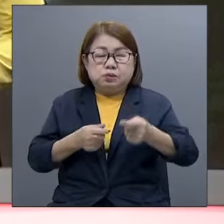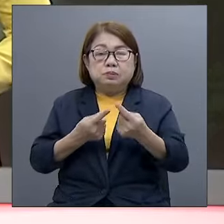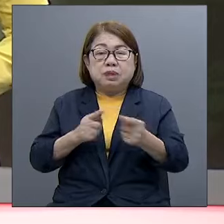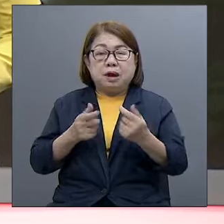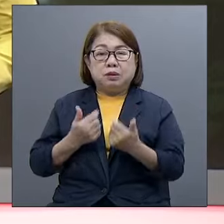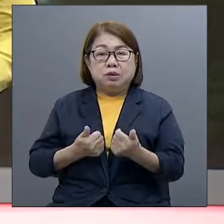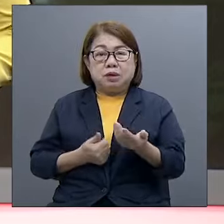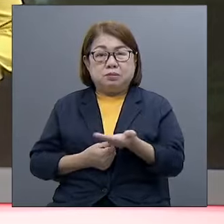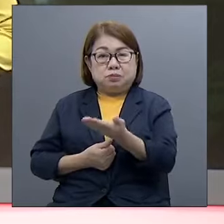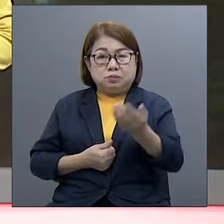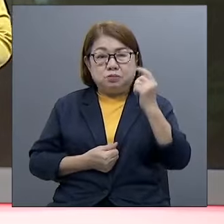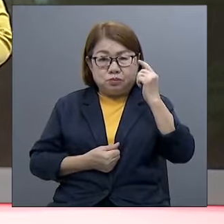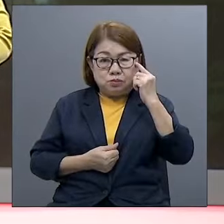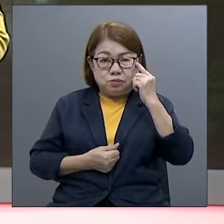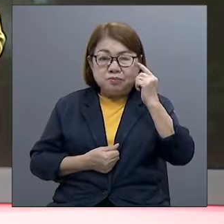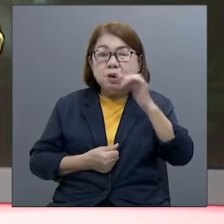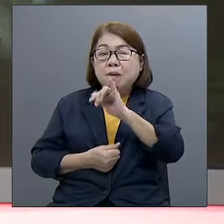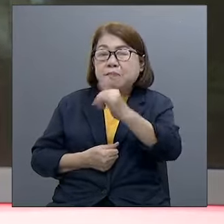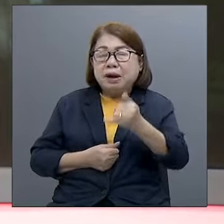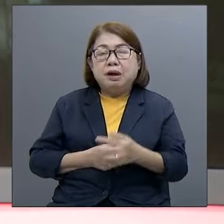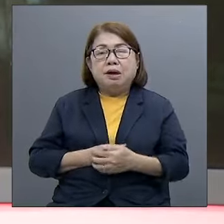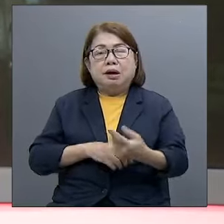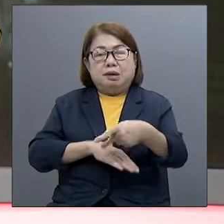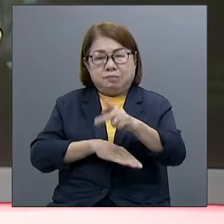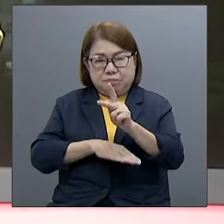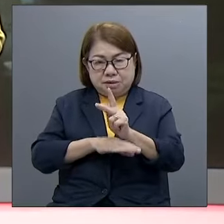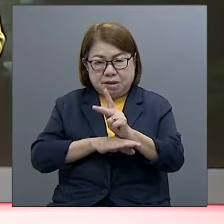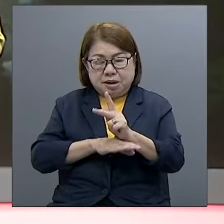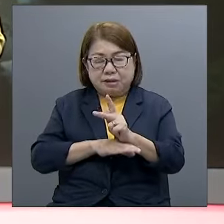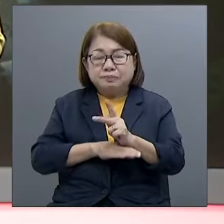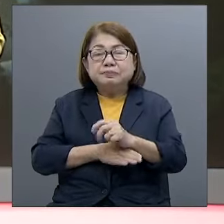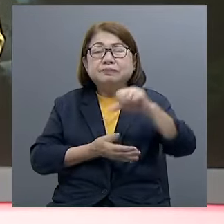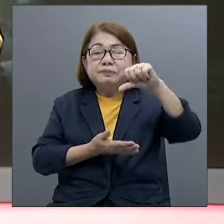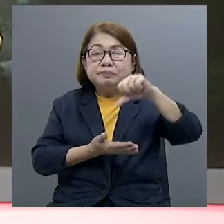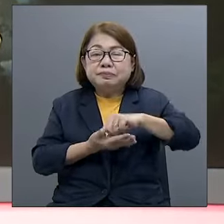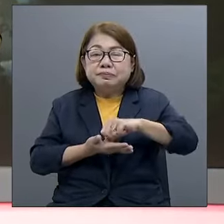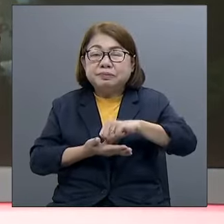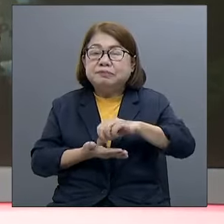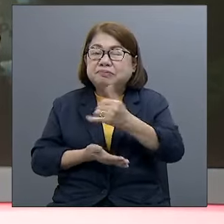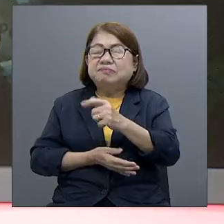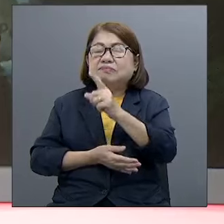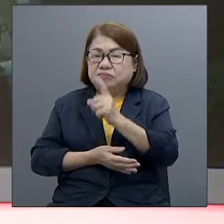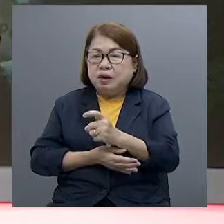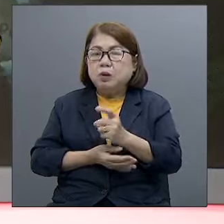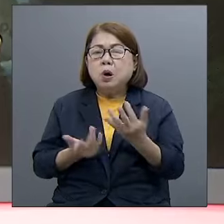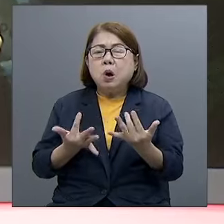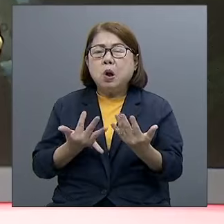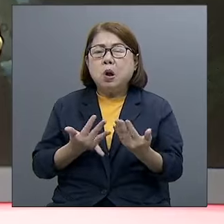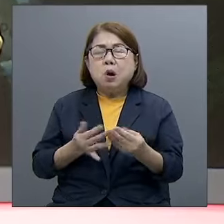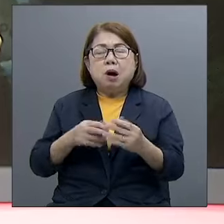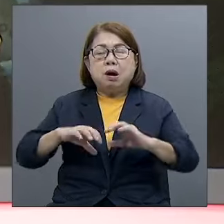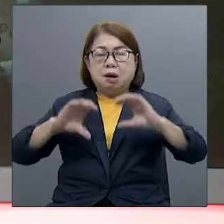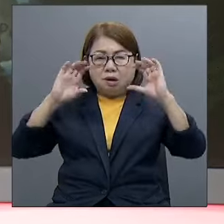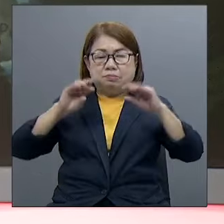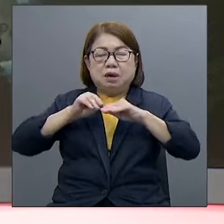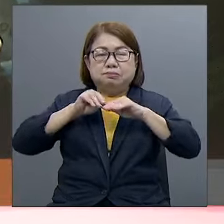นี้คุณผู้ชมมีความเป็นไปได้สูงนะคะว่าประธานาธิบดีของอิหร่านน่าจะเสียชีวิตแล้วก็ต้องรอเพียงแค่การประกาศอย่างเป็นทางการของรัฐบาล